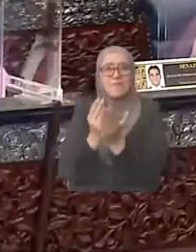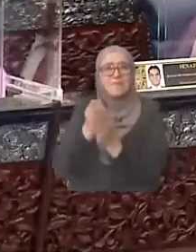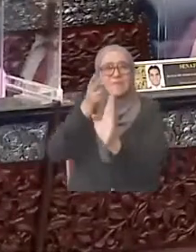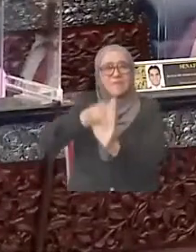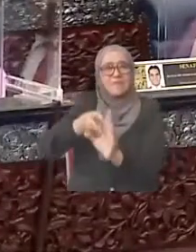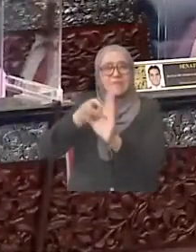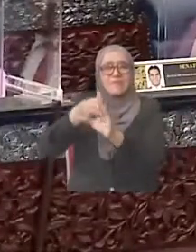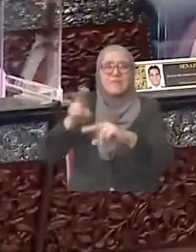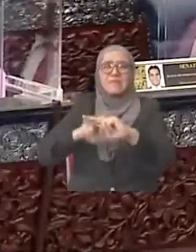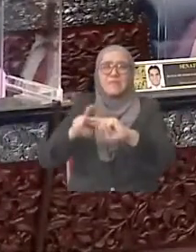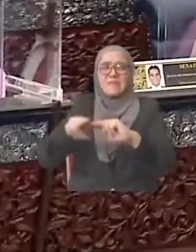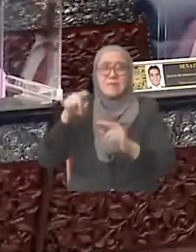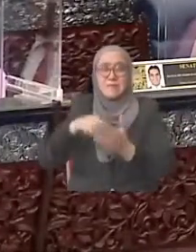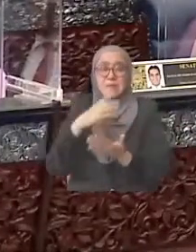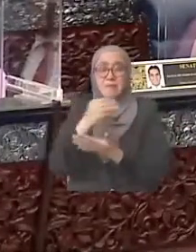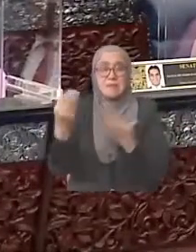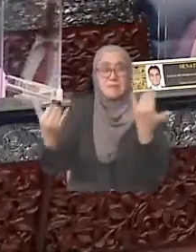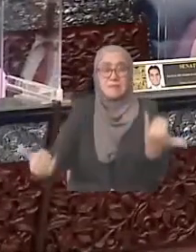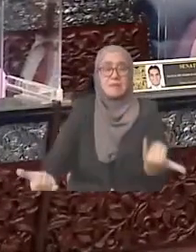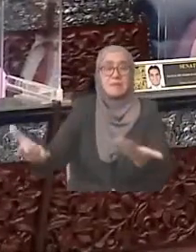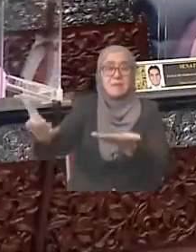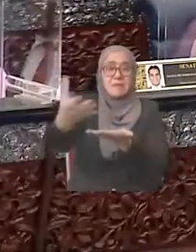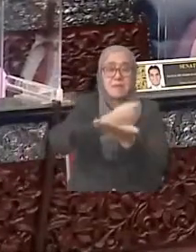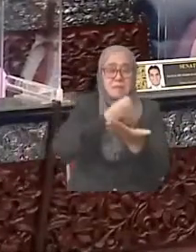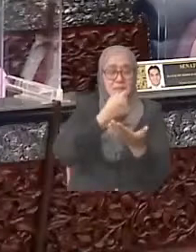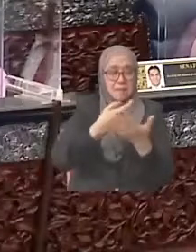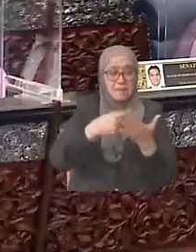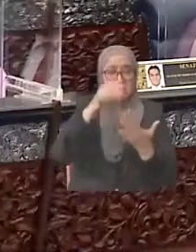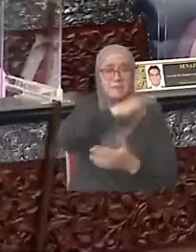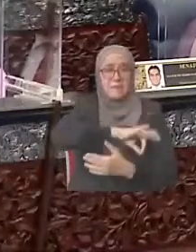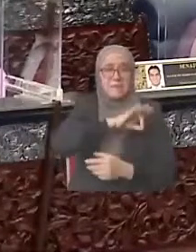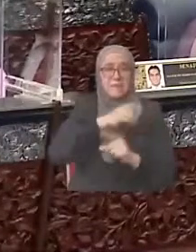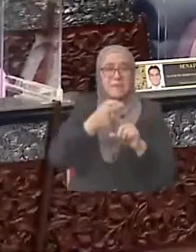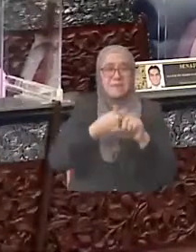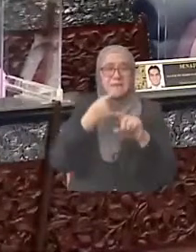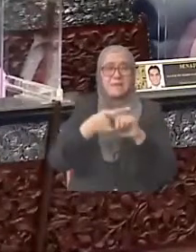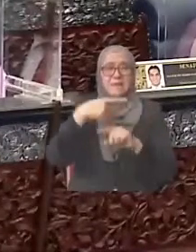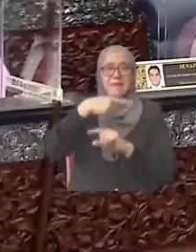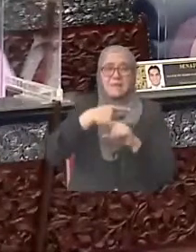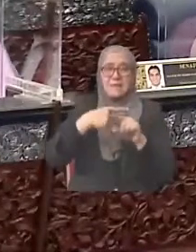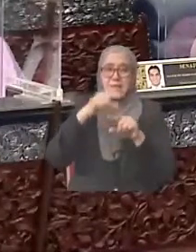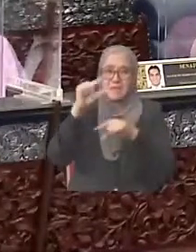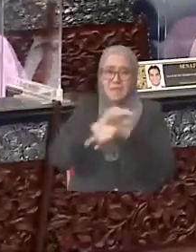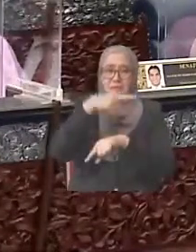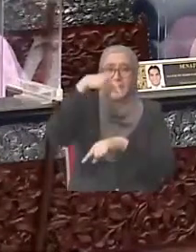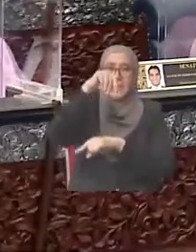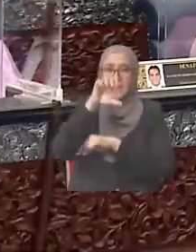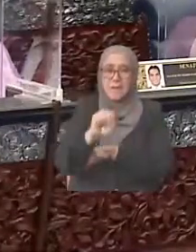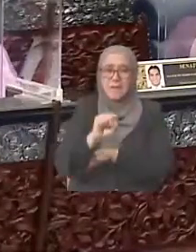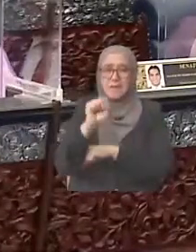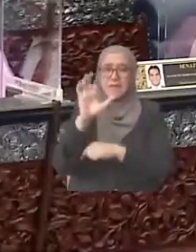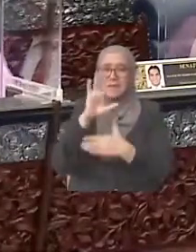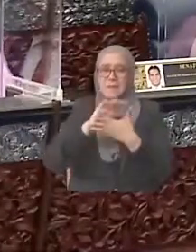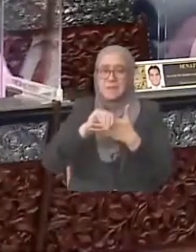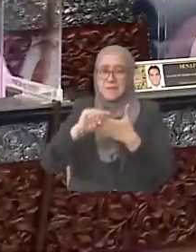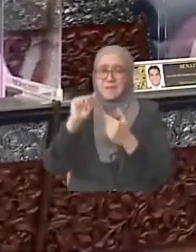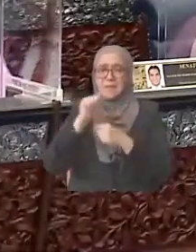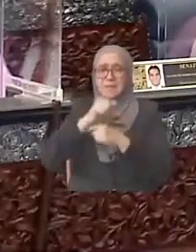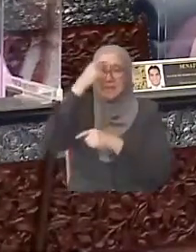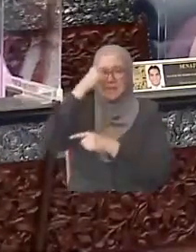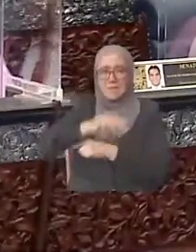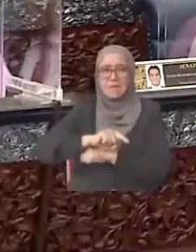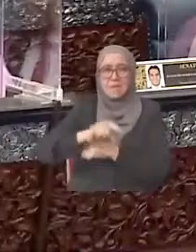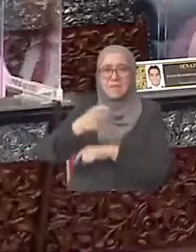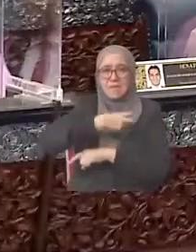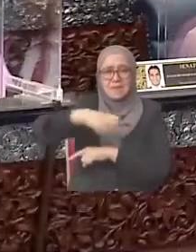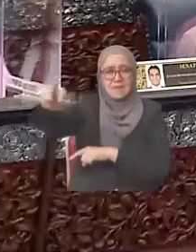kini menerima manfaat di bawah inisiatif asmir 5 yang cuma berharga 5 ringgit sebulan untuk perjalanan tampan oleh